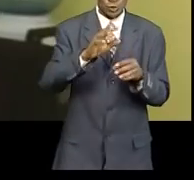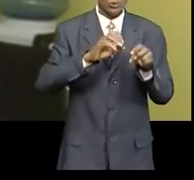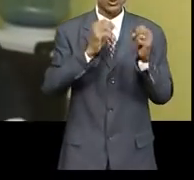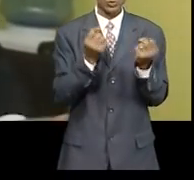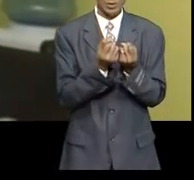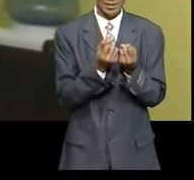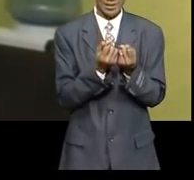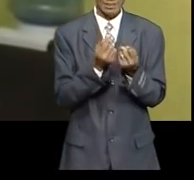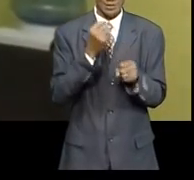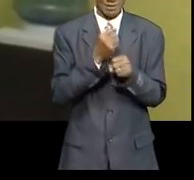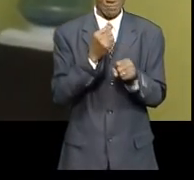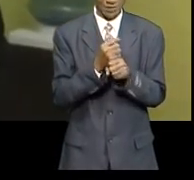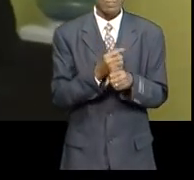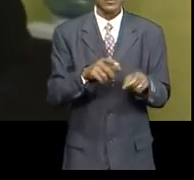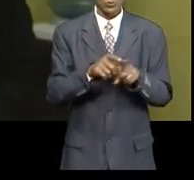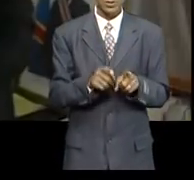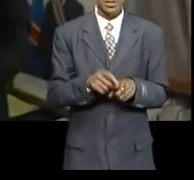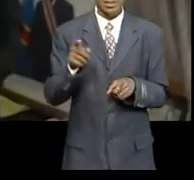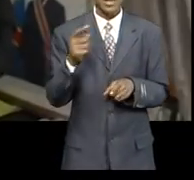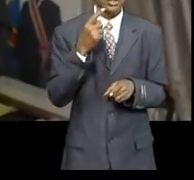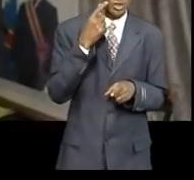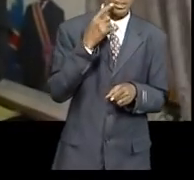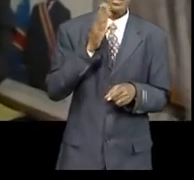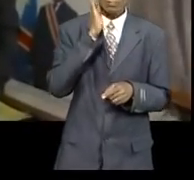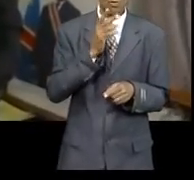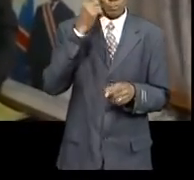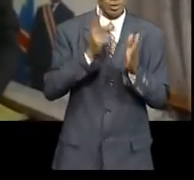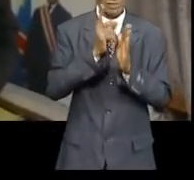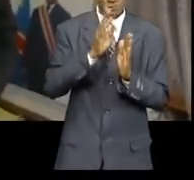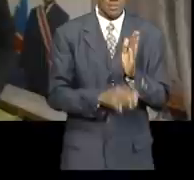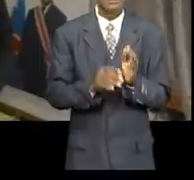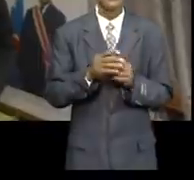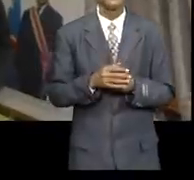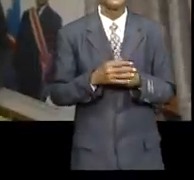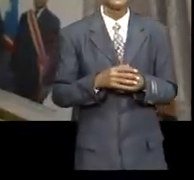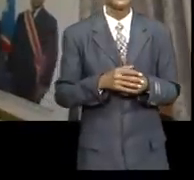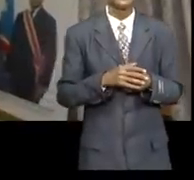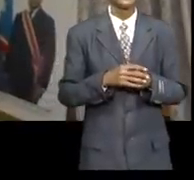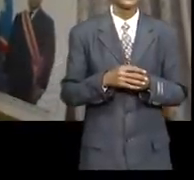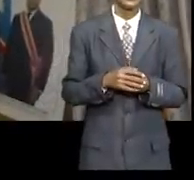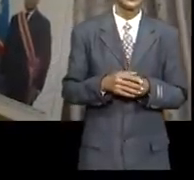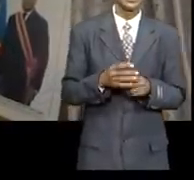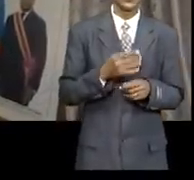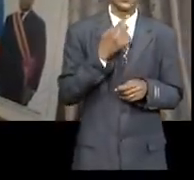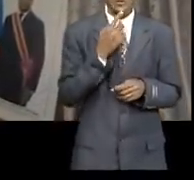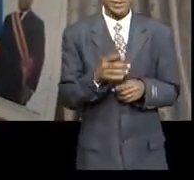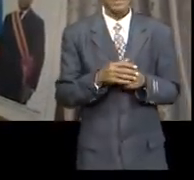dynamisme dans le développement. Je n'ai rien à dire. Si c'est un mérite,